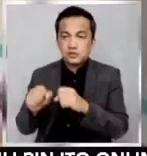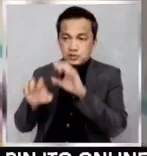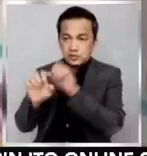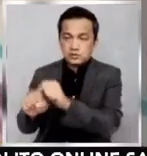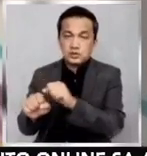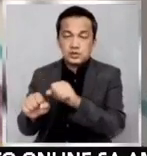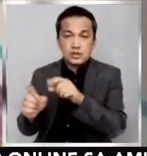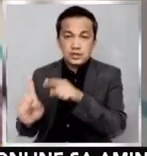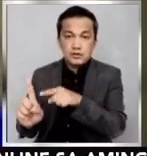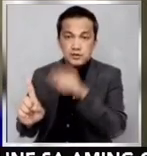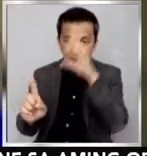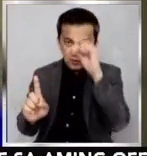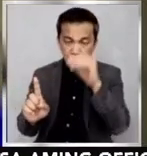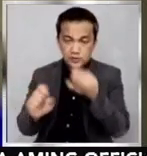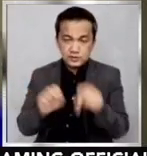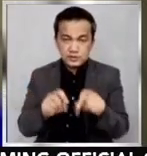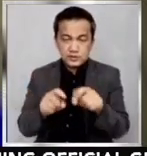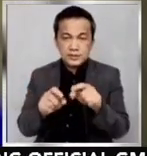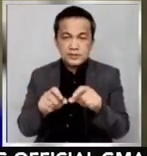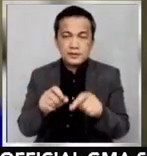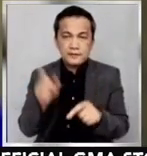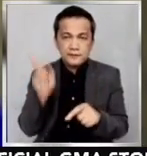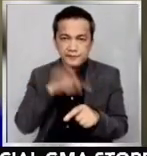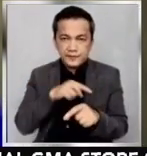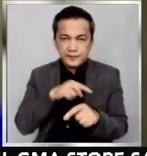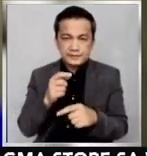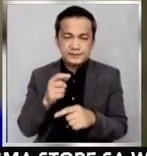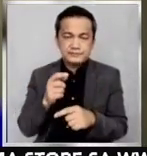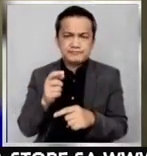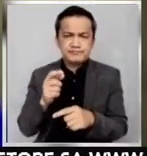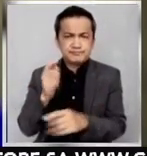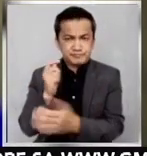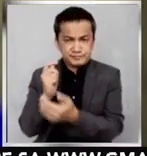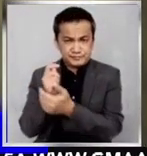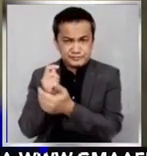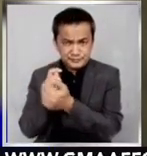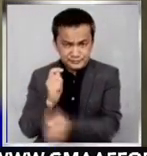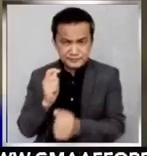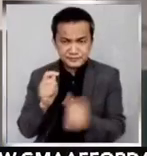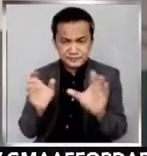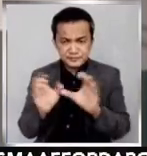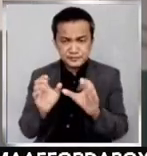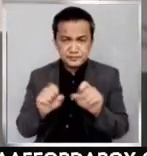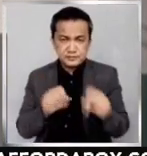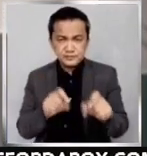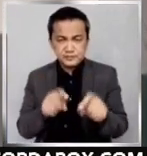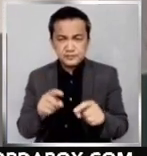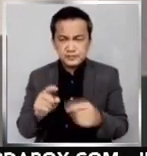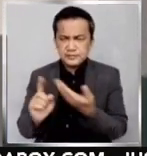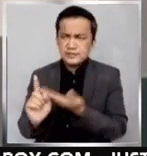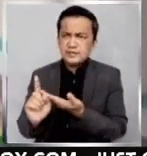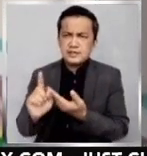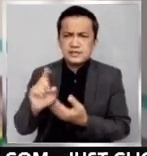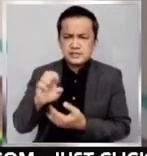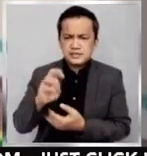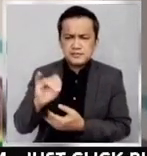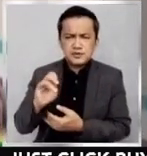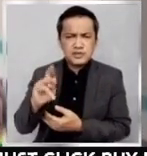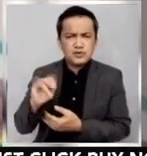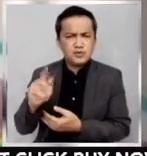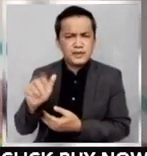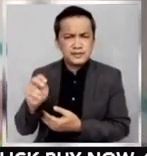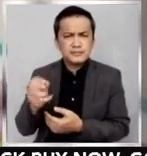sa pagbebenta ng mga pekeng TESDA certificate. Ibinebenta raw ito ng suspect na si Dato Simeon Lauban sa